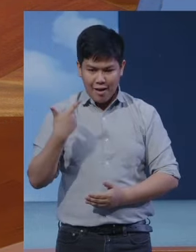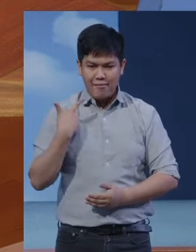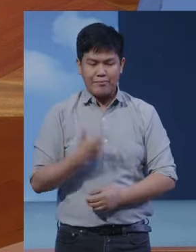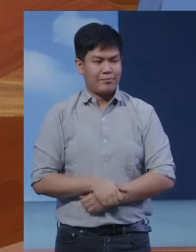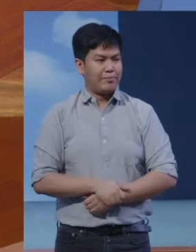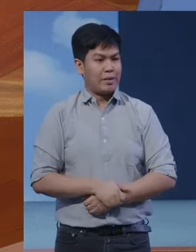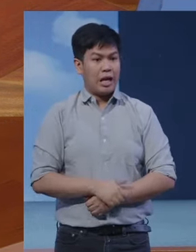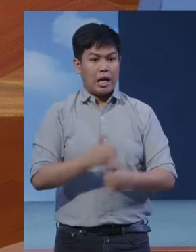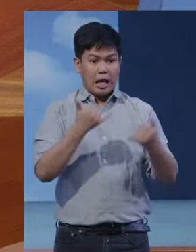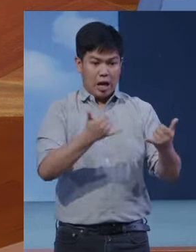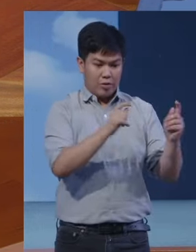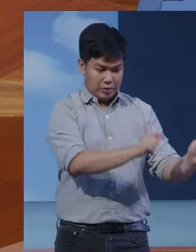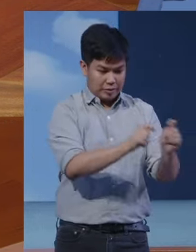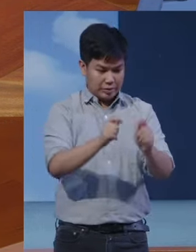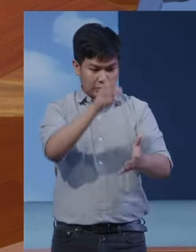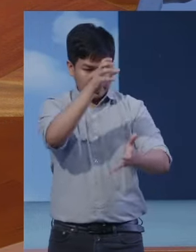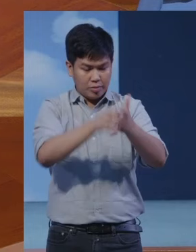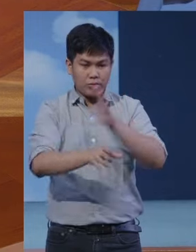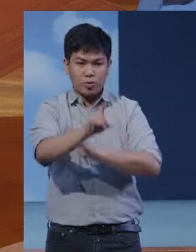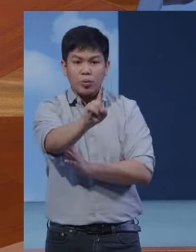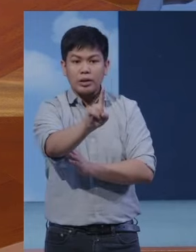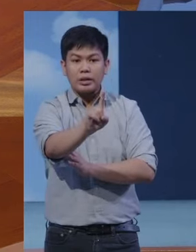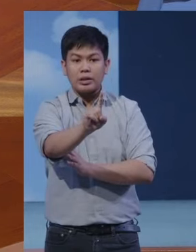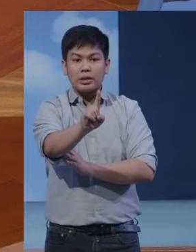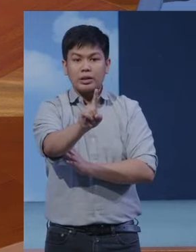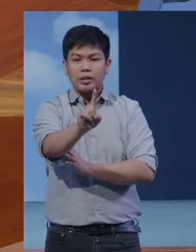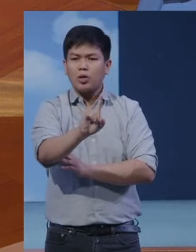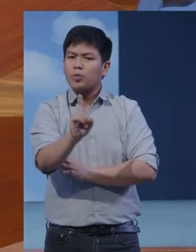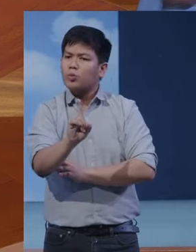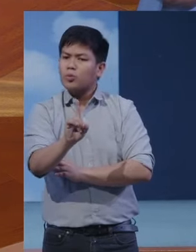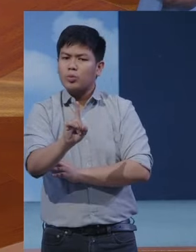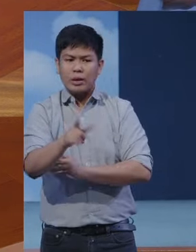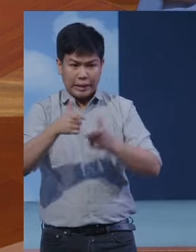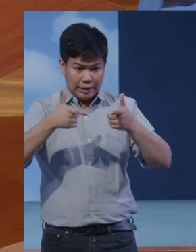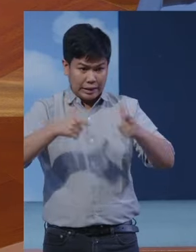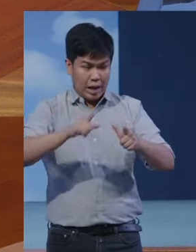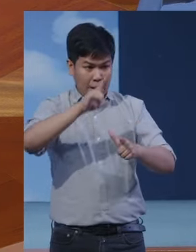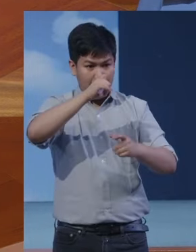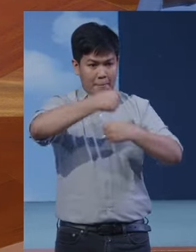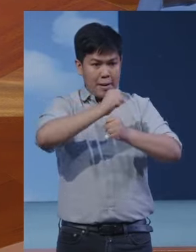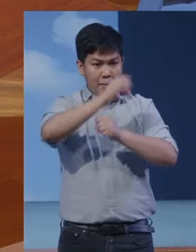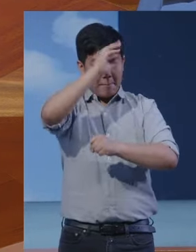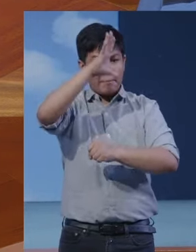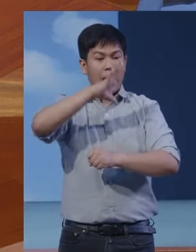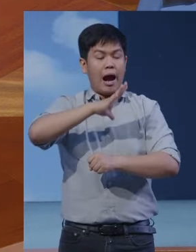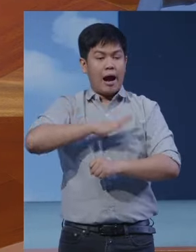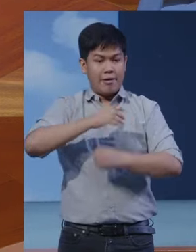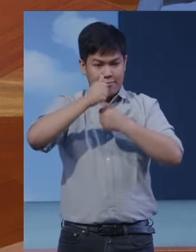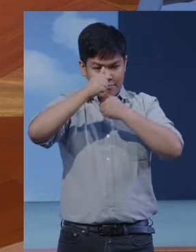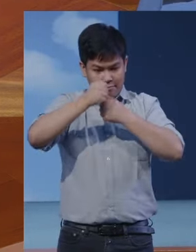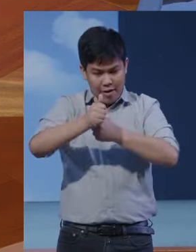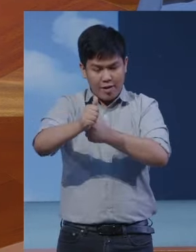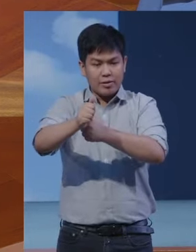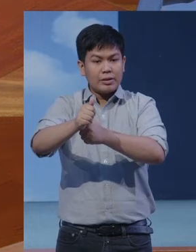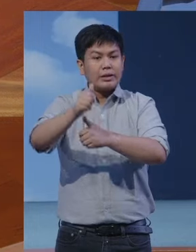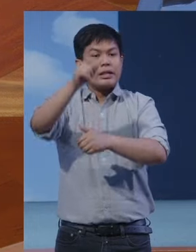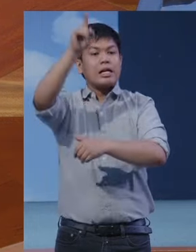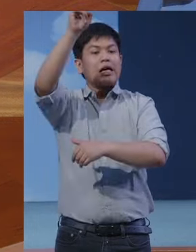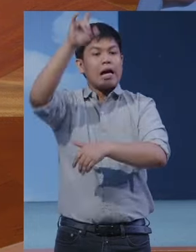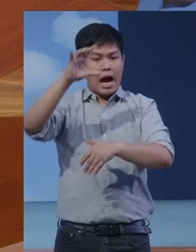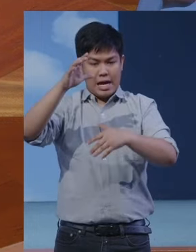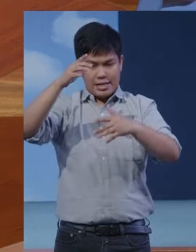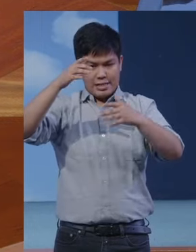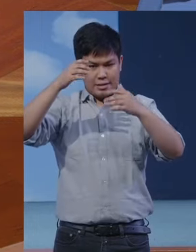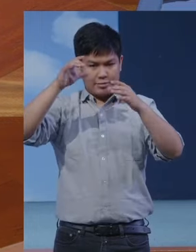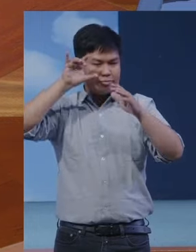Genesis 1226 sinasabi doon Let us make man in our image after our likeness and